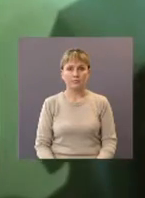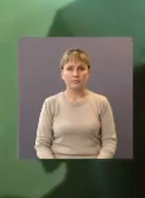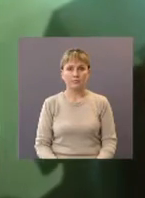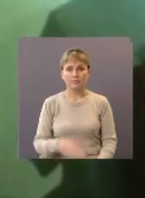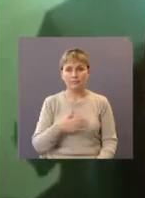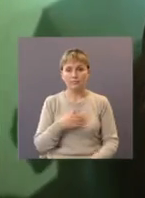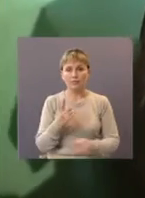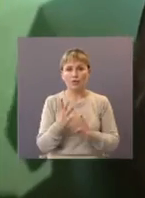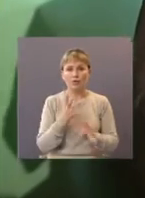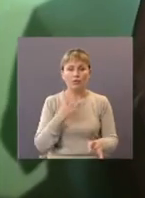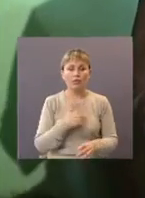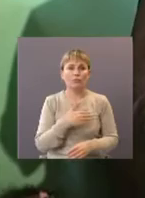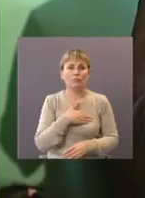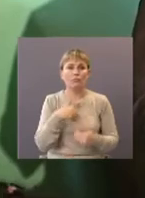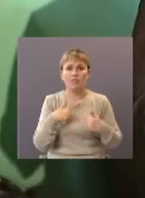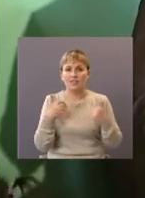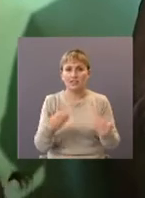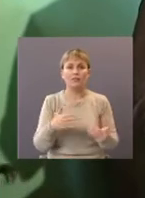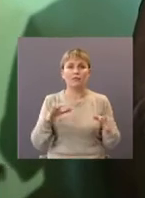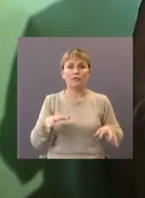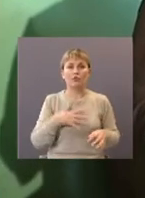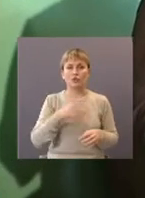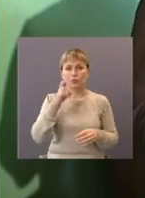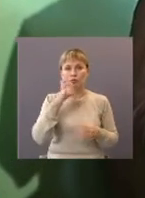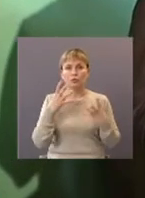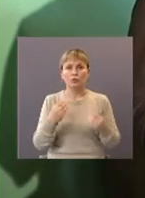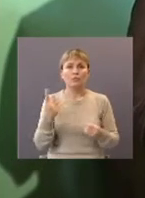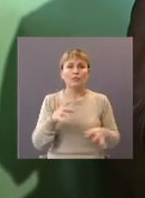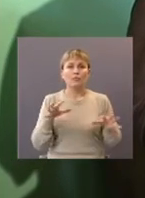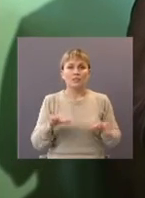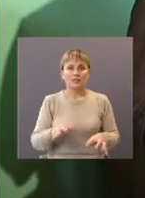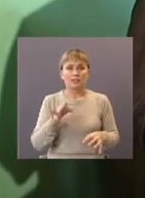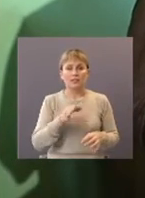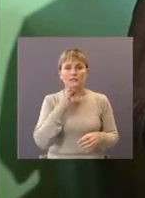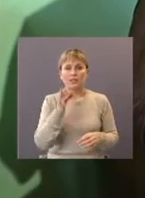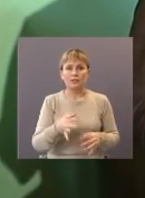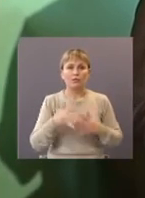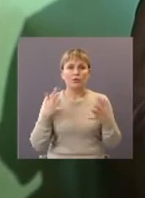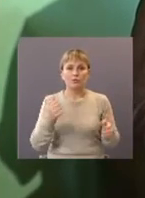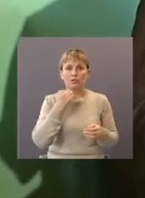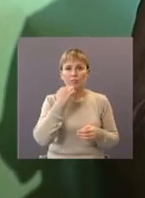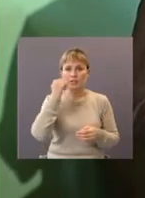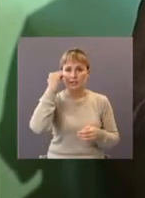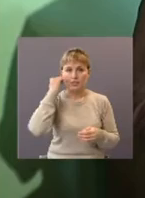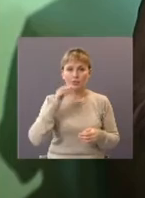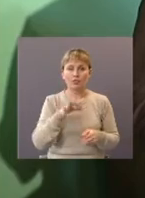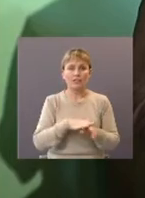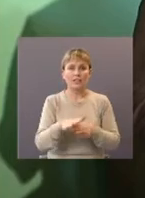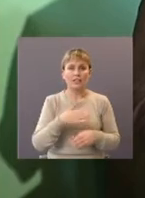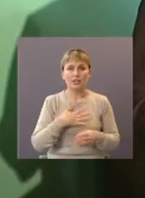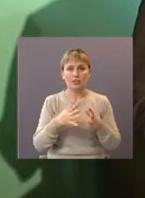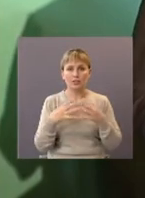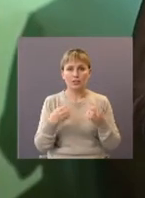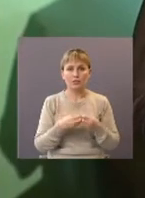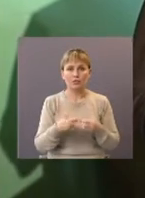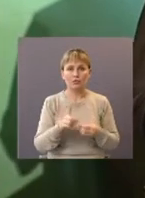Я в первую очередь хочу поздравить главу нашего государства с днем первого президента и выразить ему огромную благодарность от всей нашей семьи